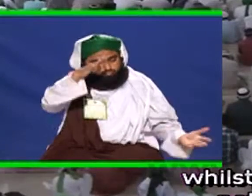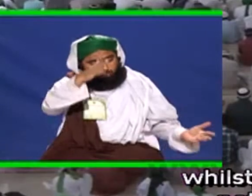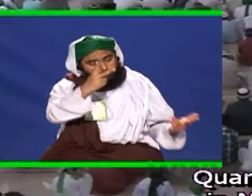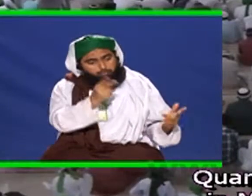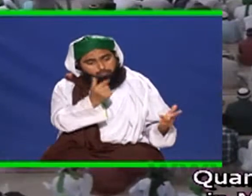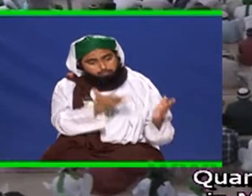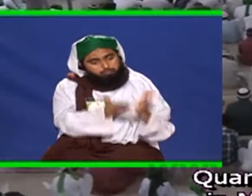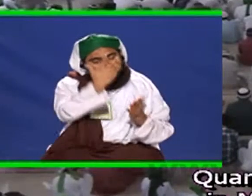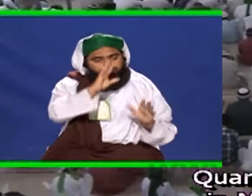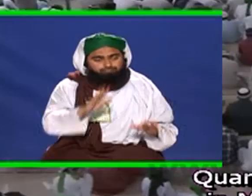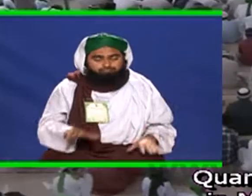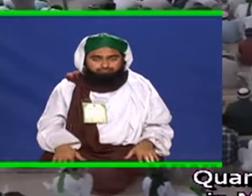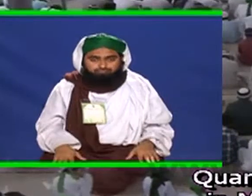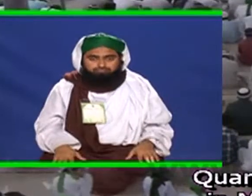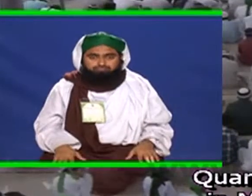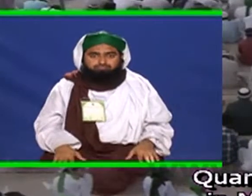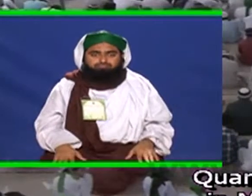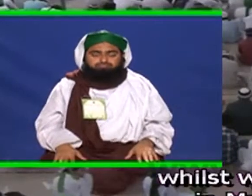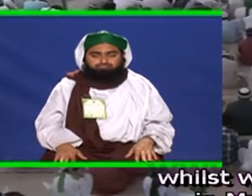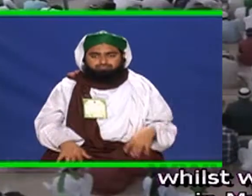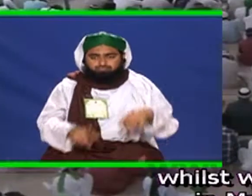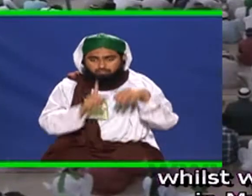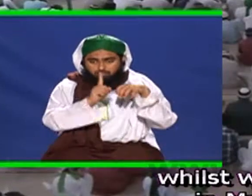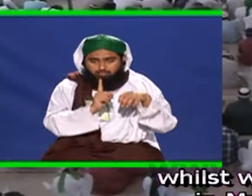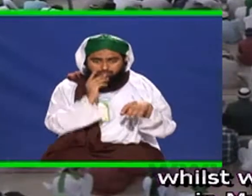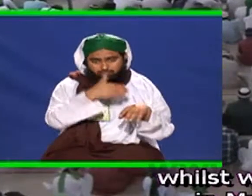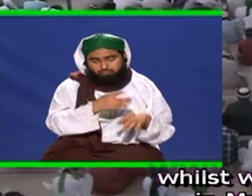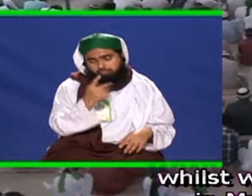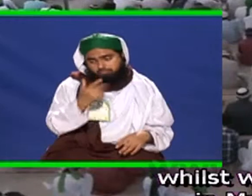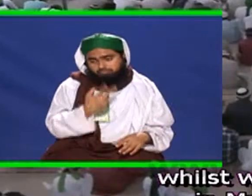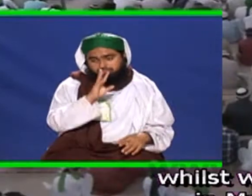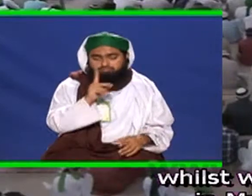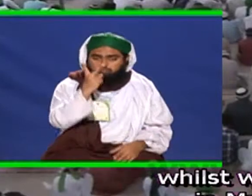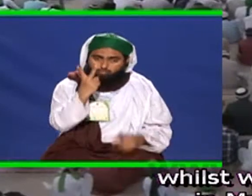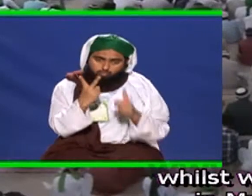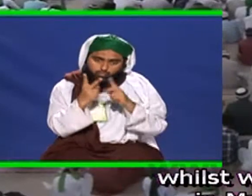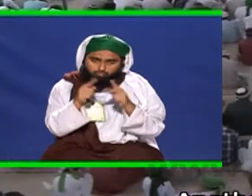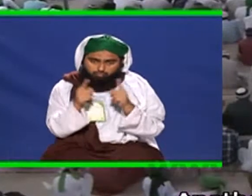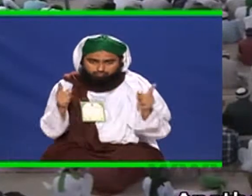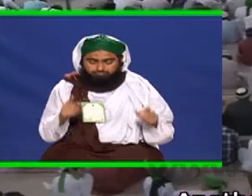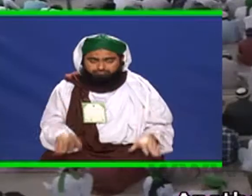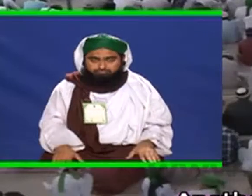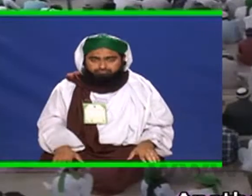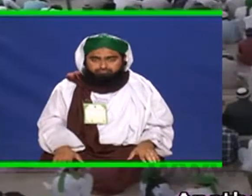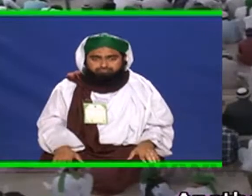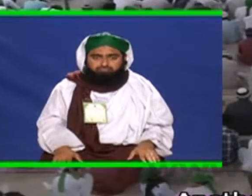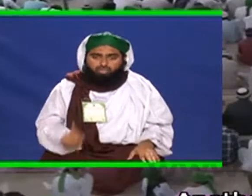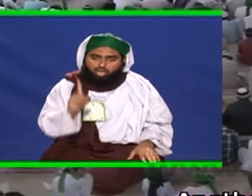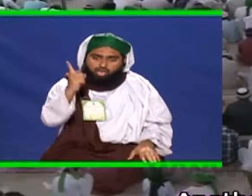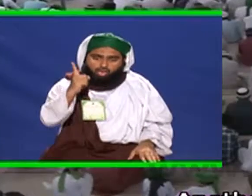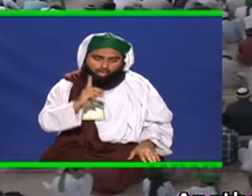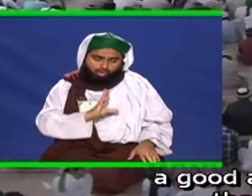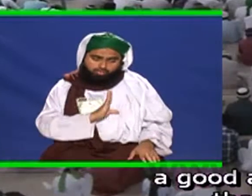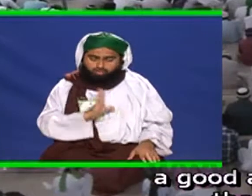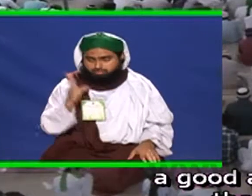نوٹ. تو مکہ مکرمہ میں تعداد زیادہ، مدینہ منورہ میں مالیت زیادہ. دوسرا ایک نمایاں فرق یہ